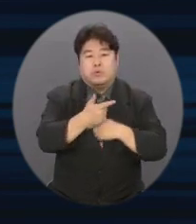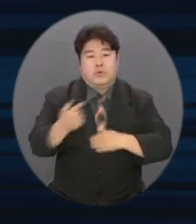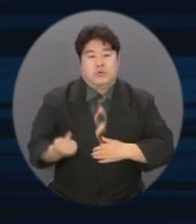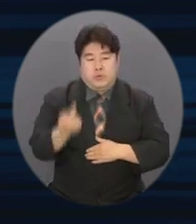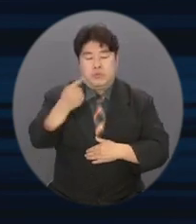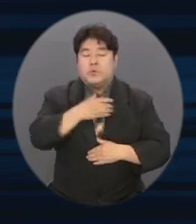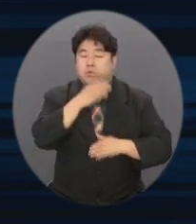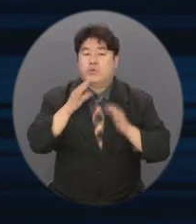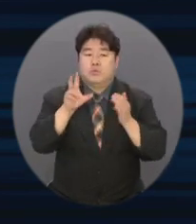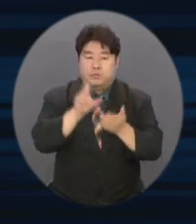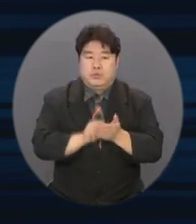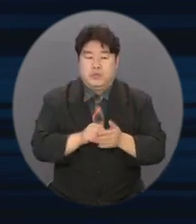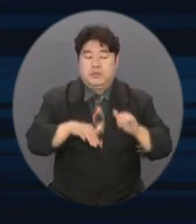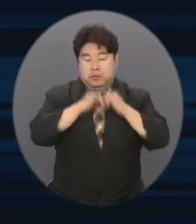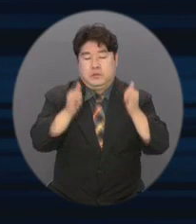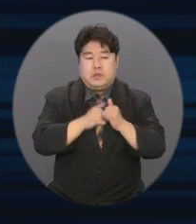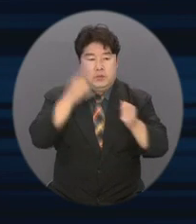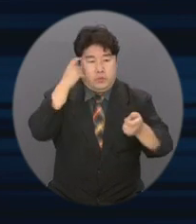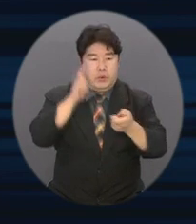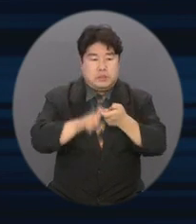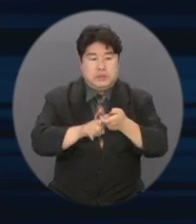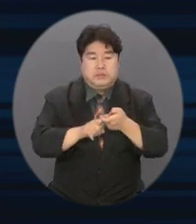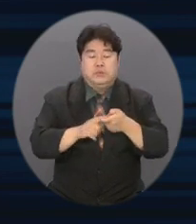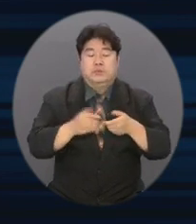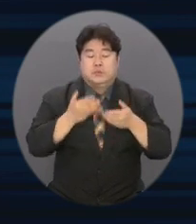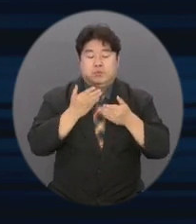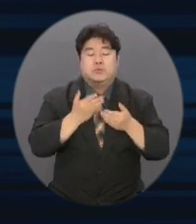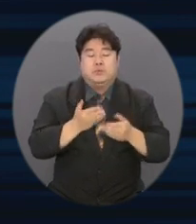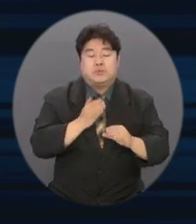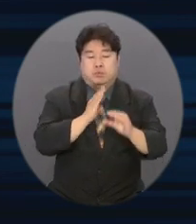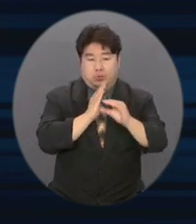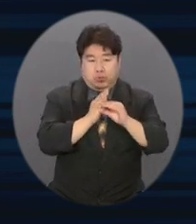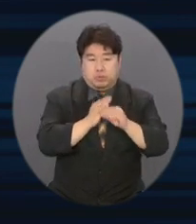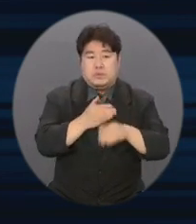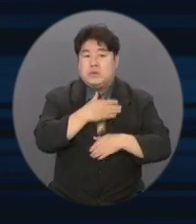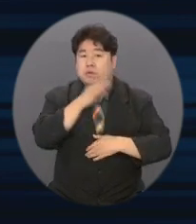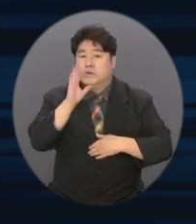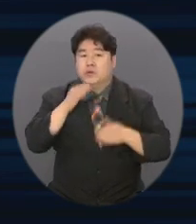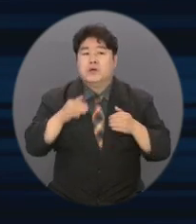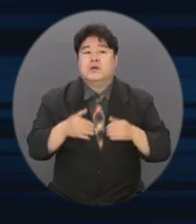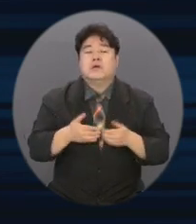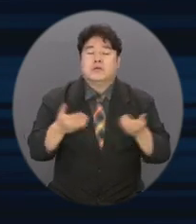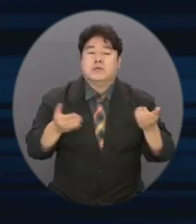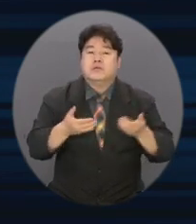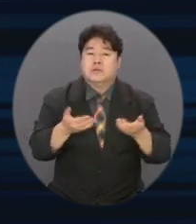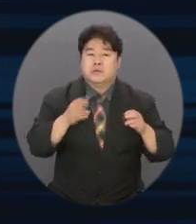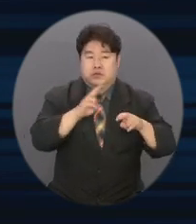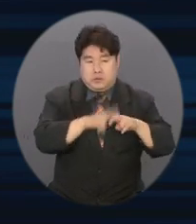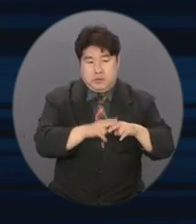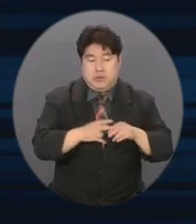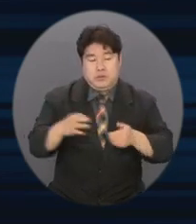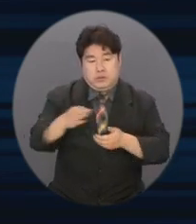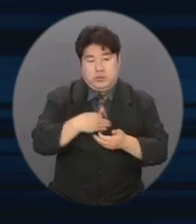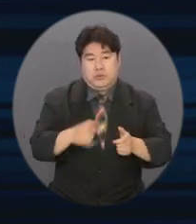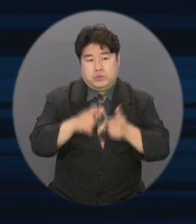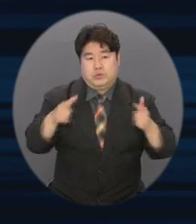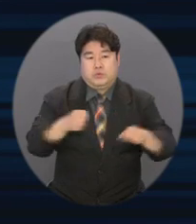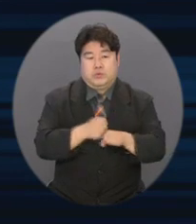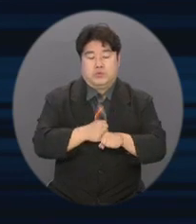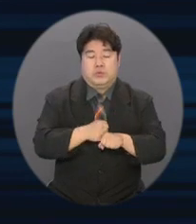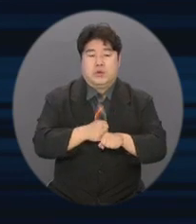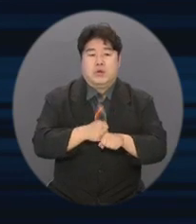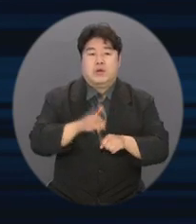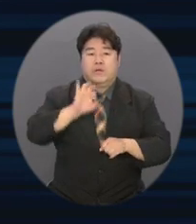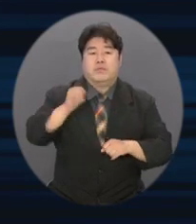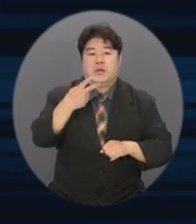문제와 관련한 사회적 관심의 무게중심이 고령화시대 놓인 일자리와 소득 증대 에서 펜 dmx 때